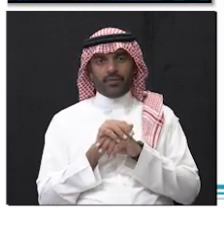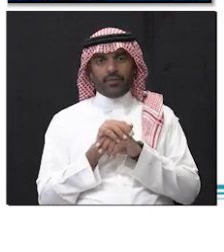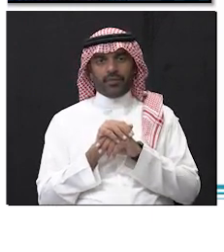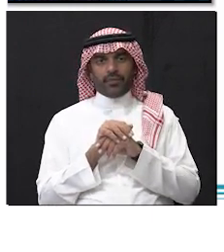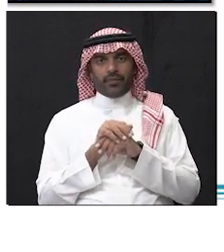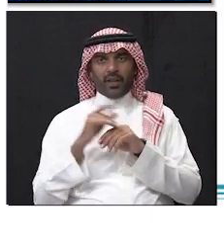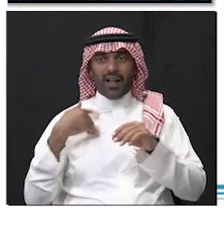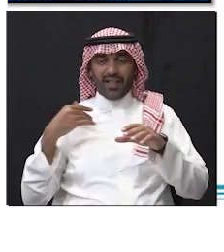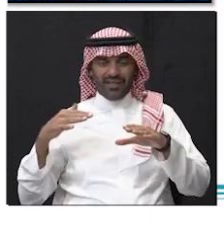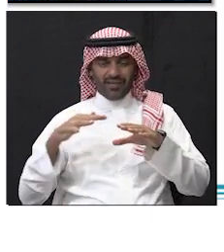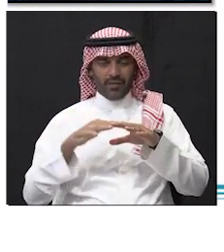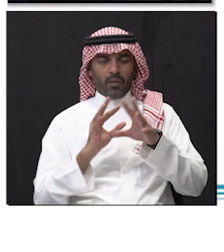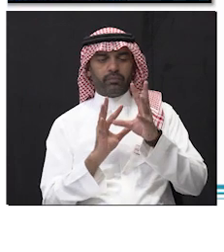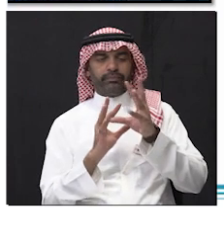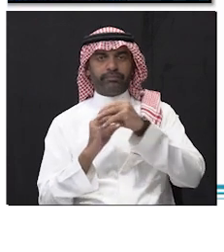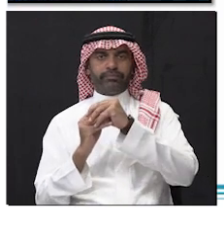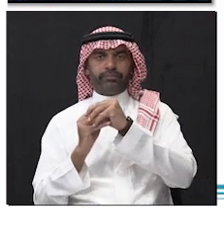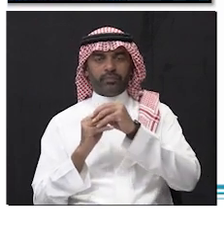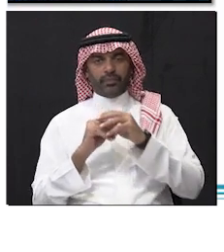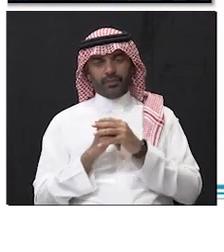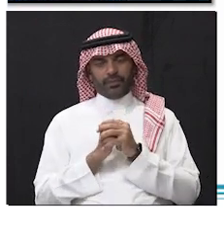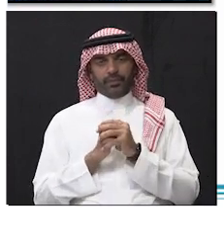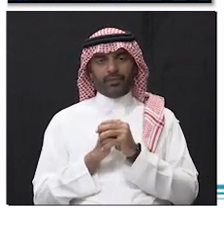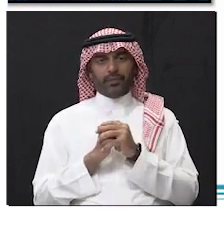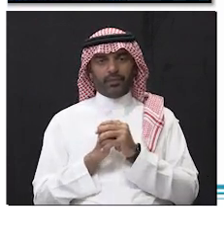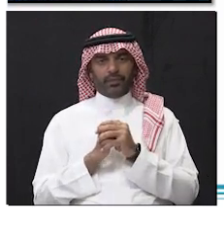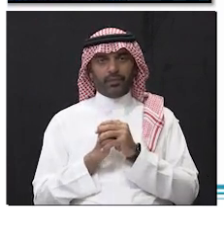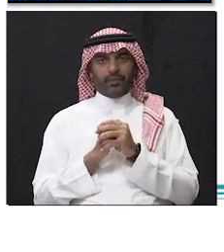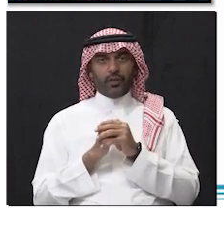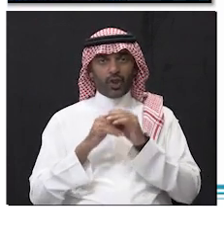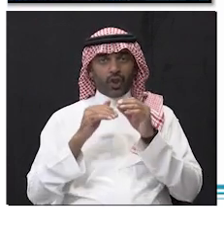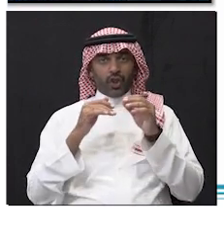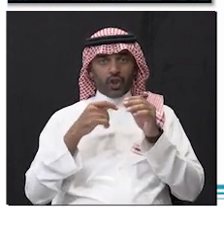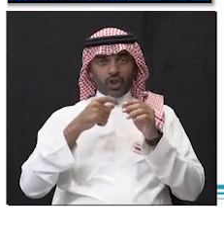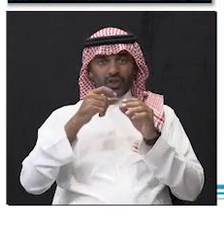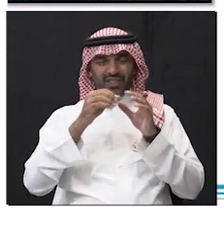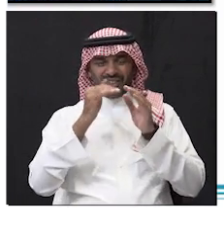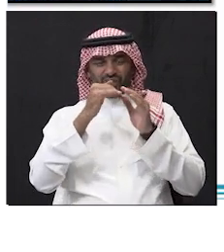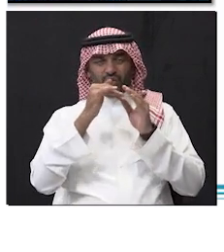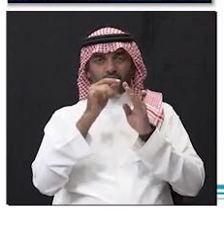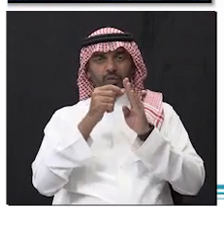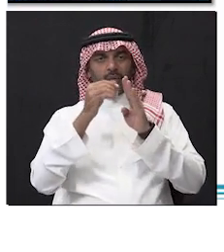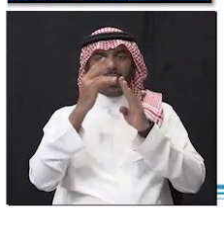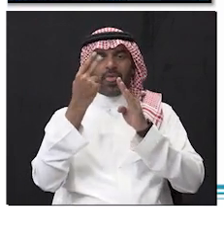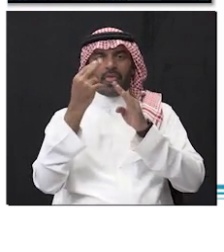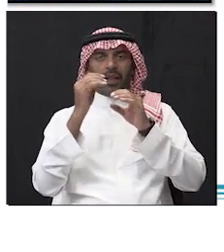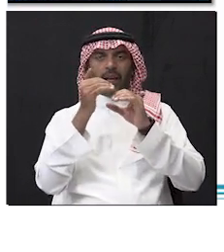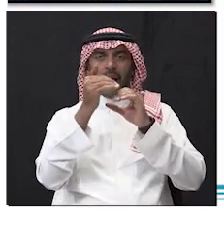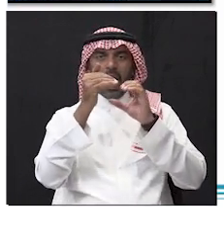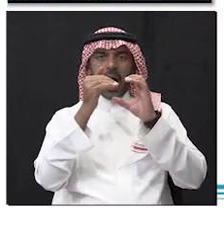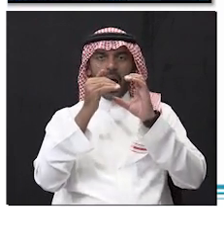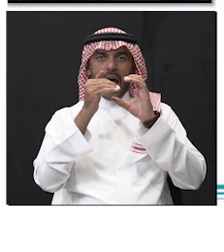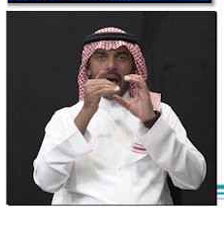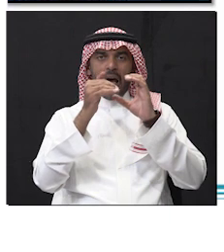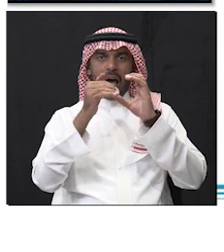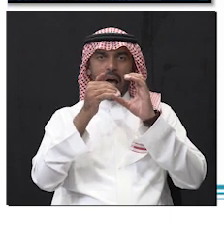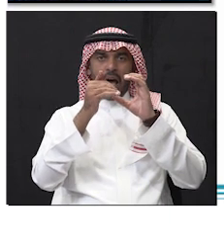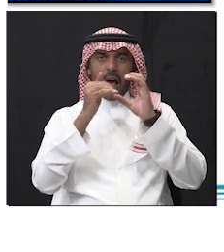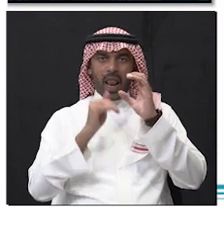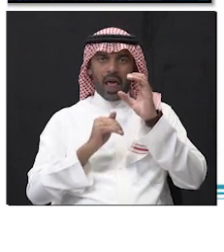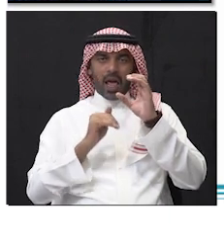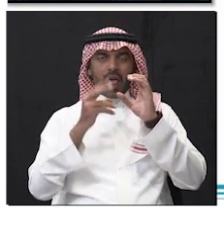البحر، وتتكون جسمها من طبقتين من الخلايا. أحسنتم. ماذا